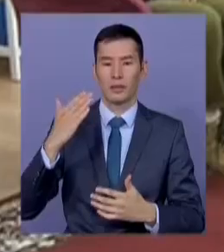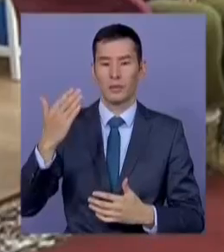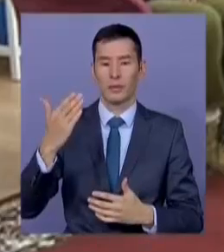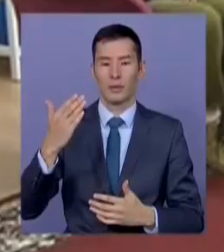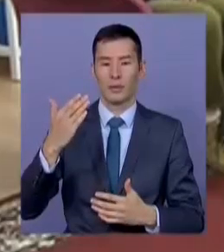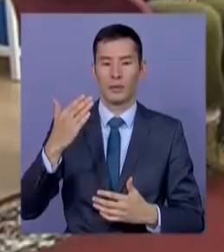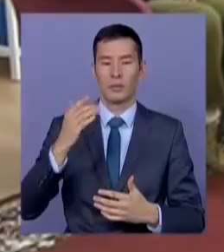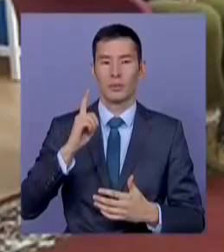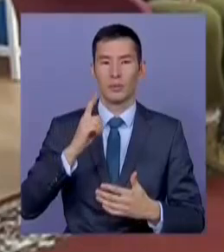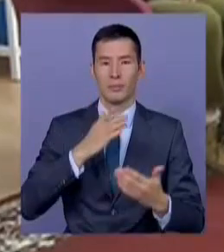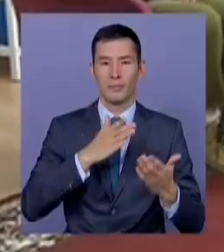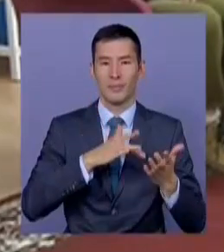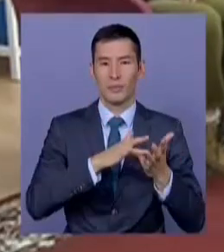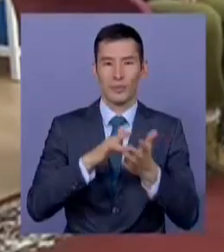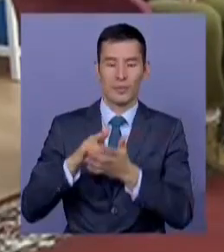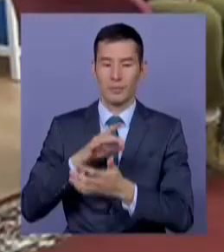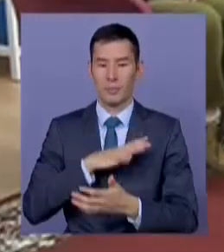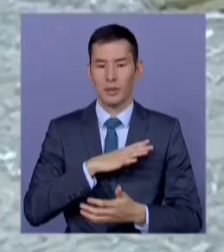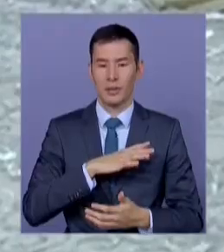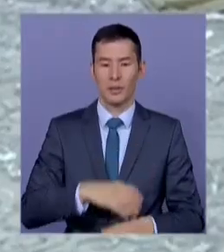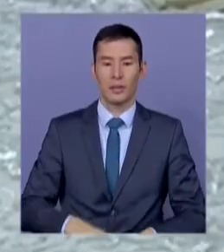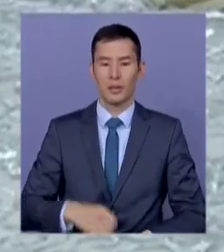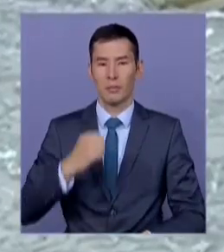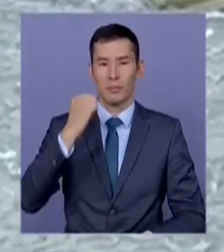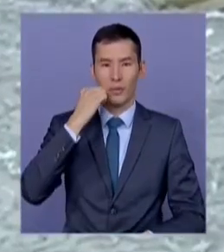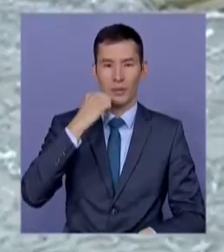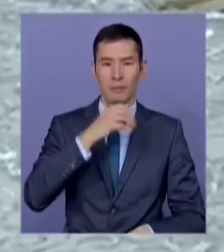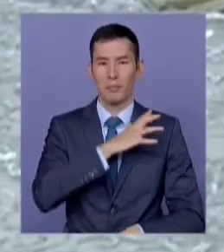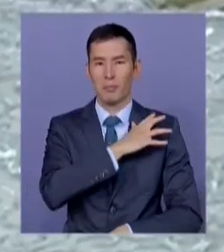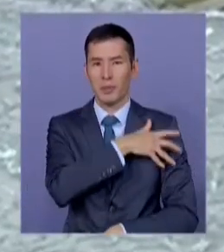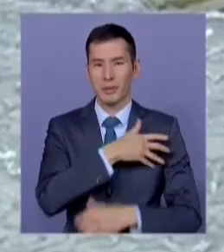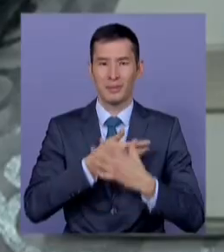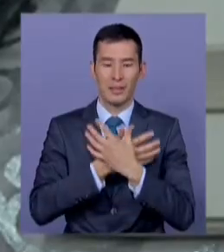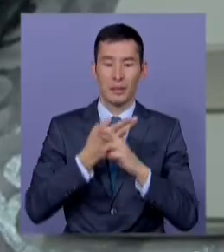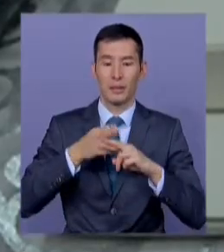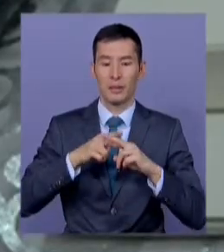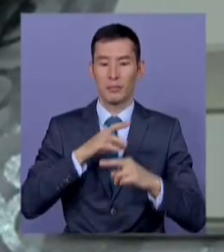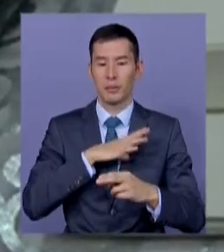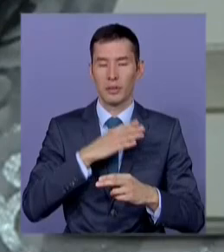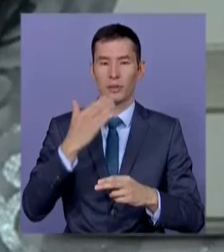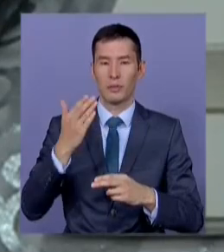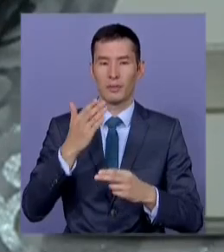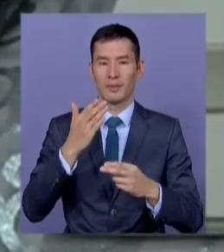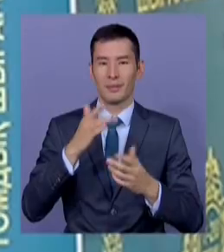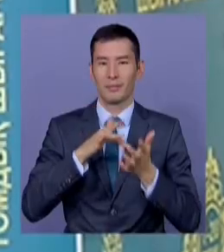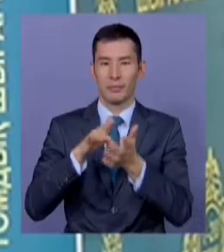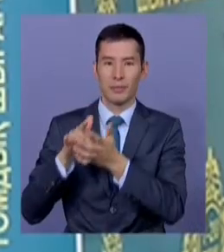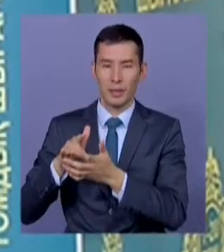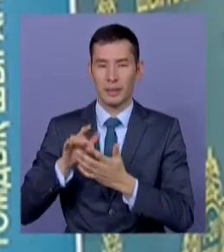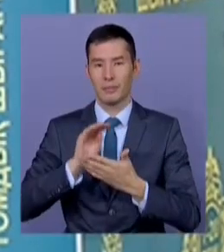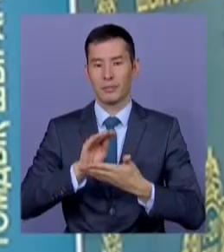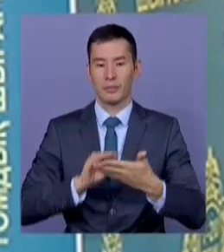танымдық экспедиция құрылған болатын. Олар жартайға жуық Мәскеу мен Санкт-Петербург қалаларында болып, Ілияс Жансүгіровтің шығармаларын жинақтады. Жұмыс